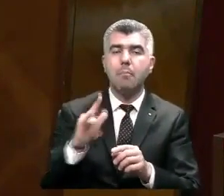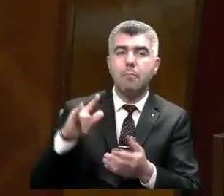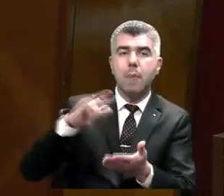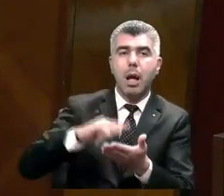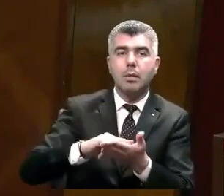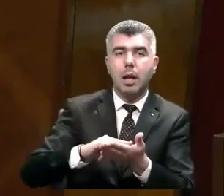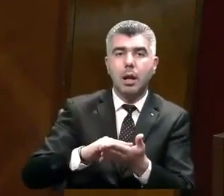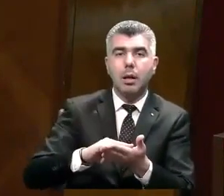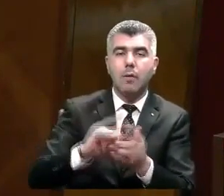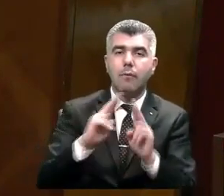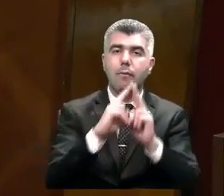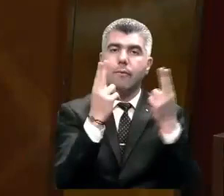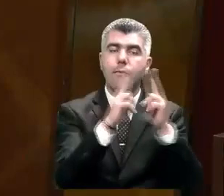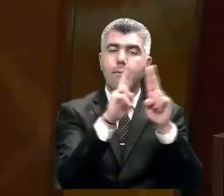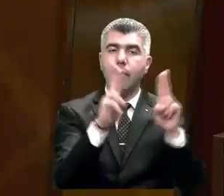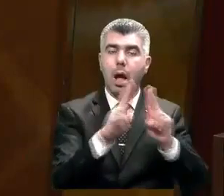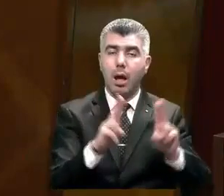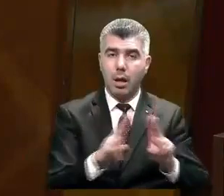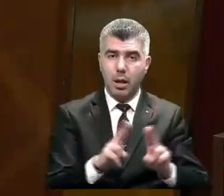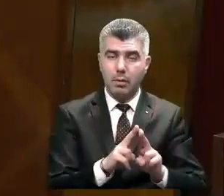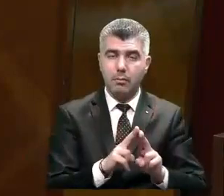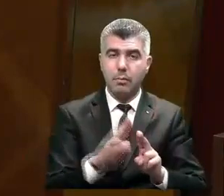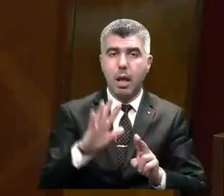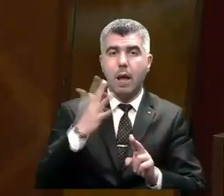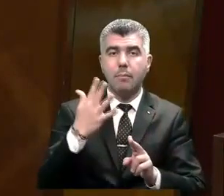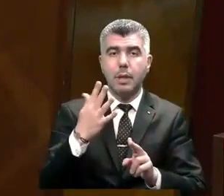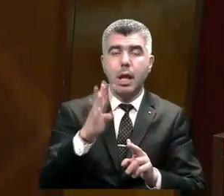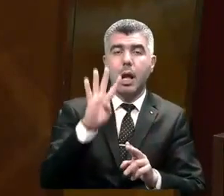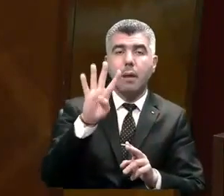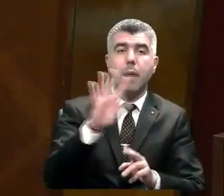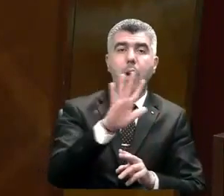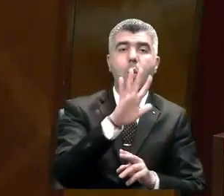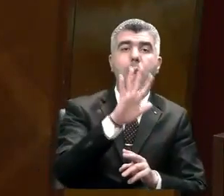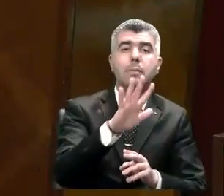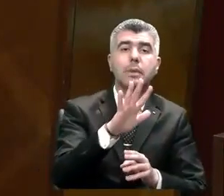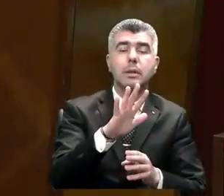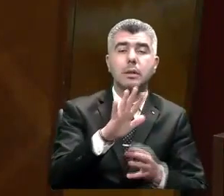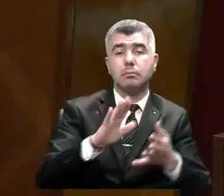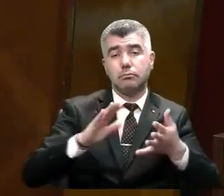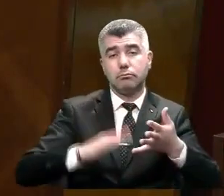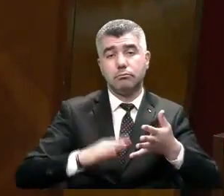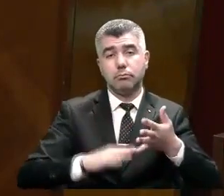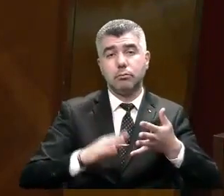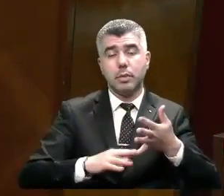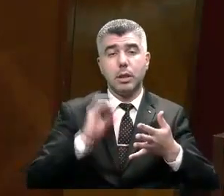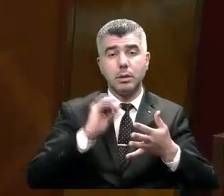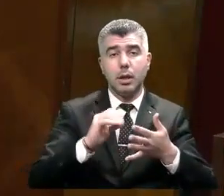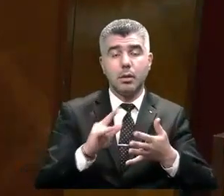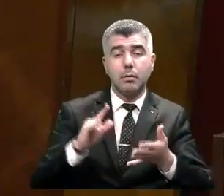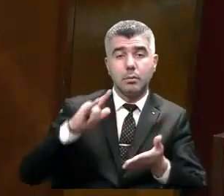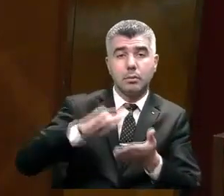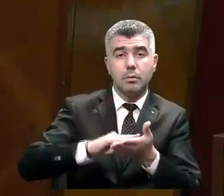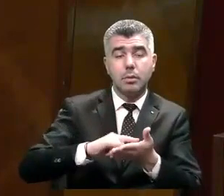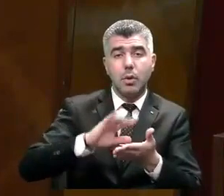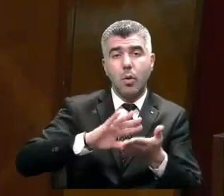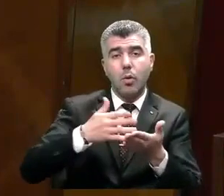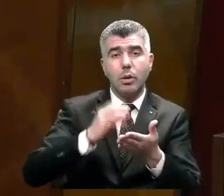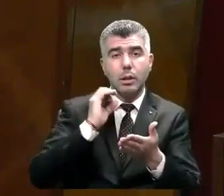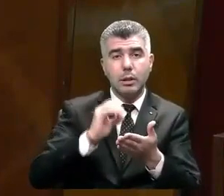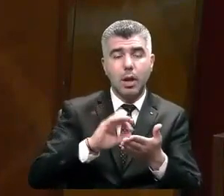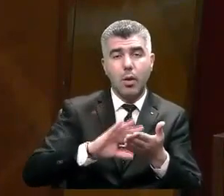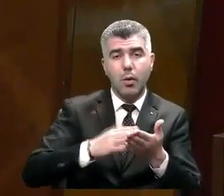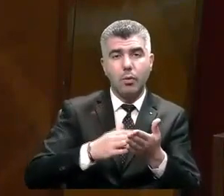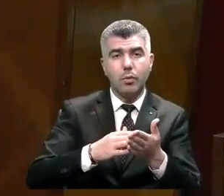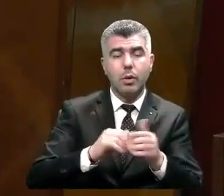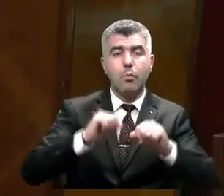عالميا، ومن أفضل خمسة مطارات من أصل 54 مطار اللي ليها ربط جوي بالمملكة، برسم واحد الاستطلاع ديال الجوده تيقوم